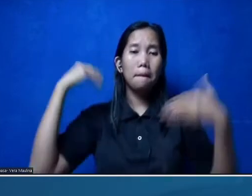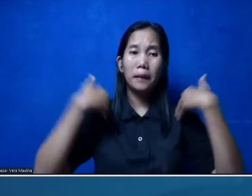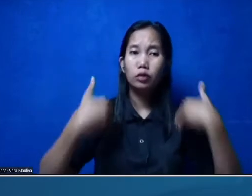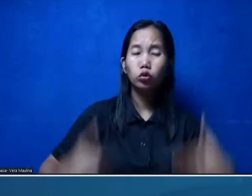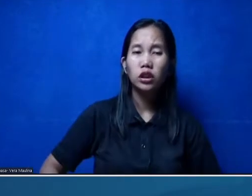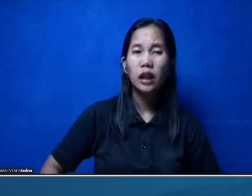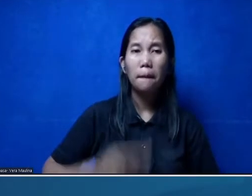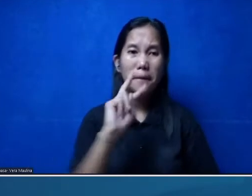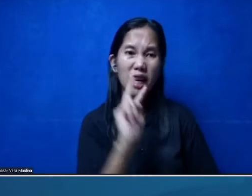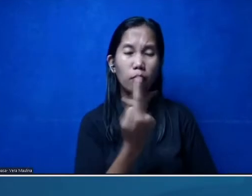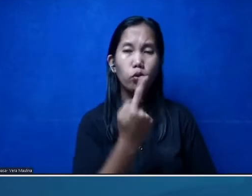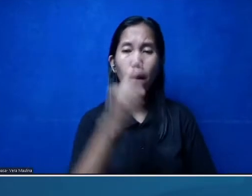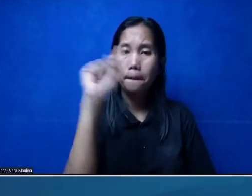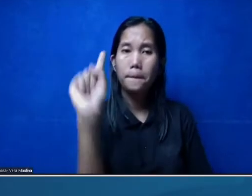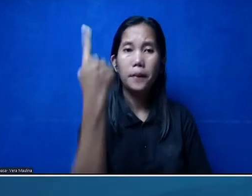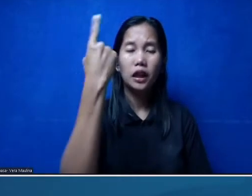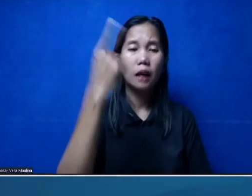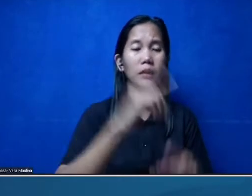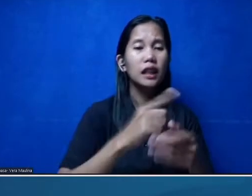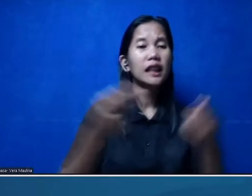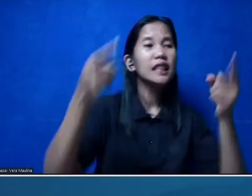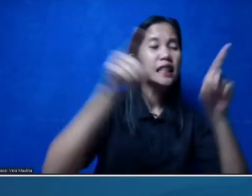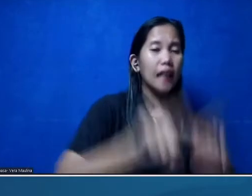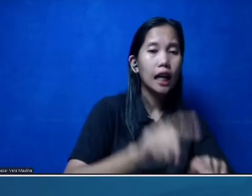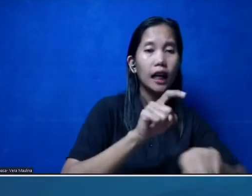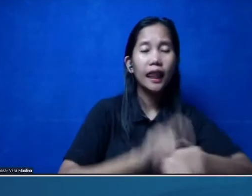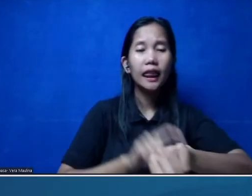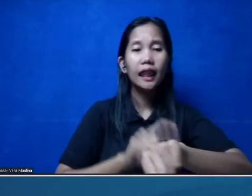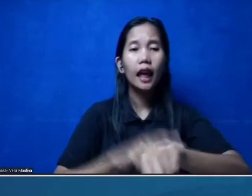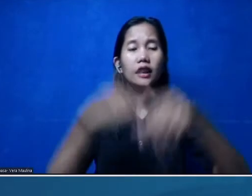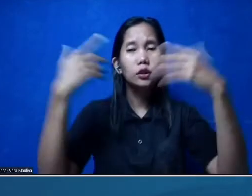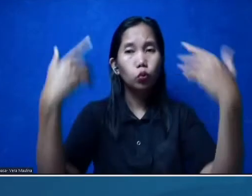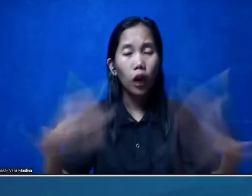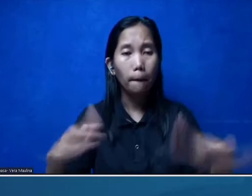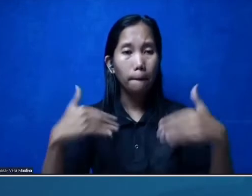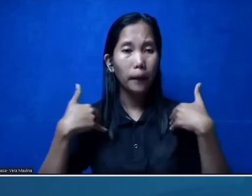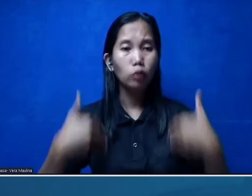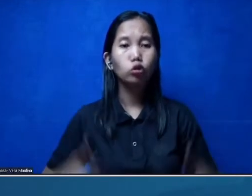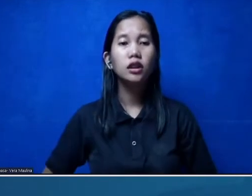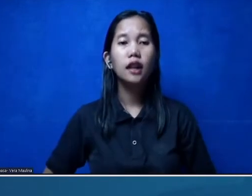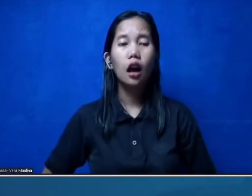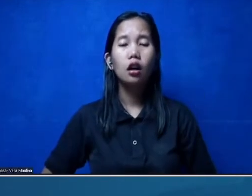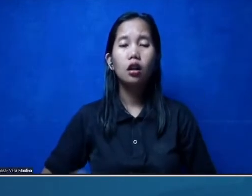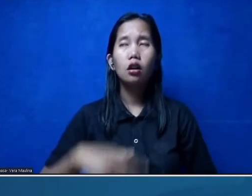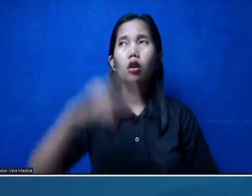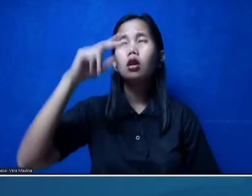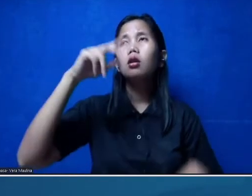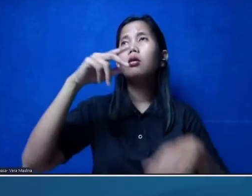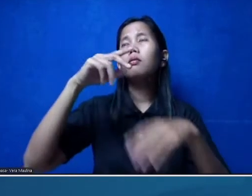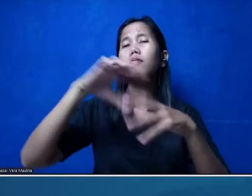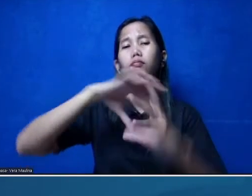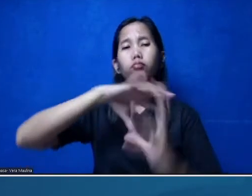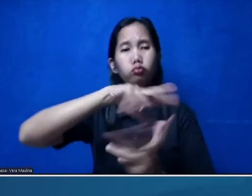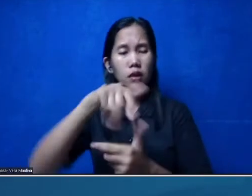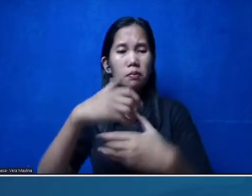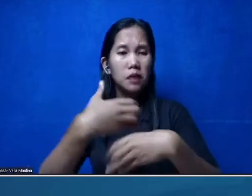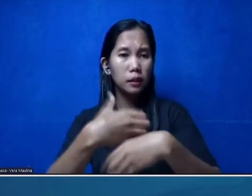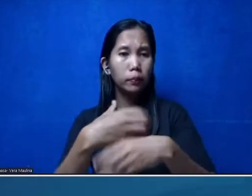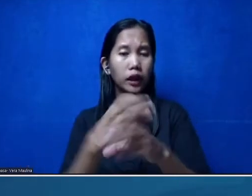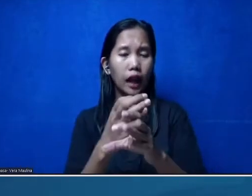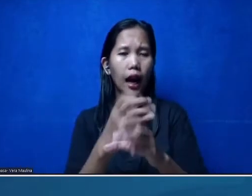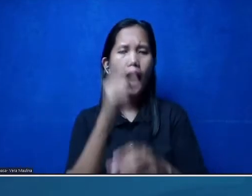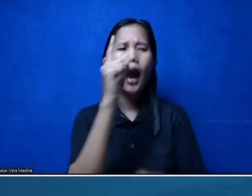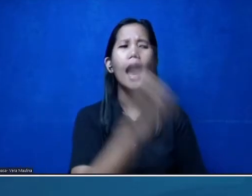syetan datang dalam bentuk ular ia menyamar seperti usaha atau dia masuk kedalam